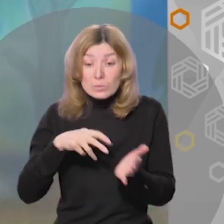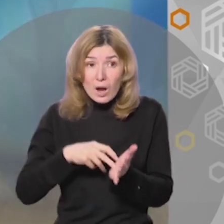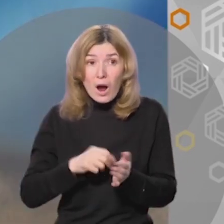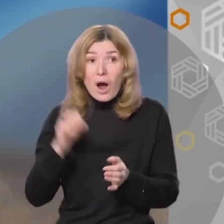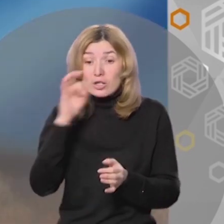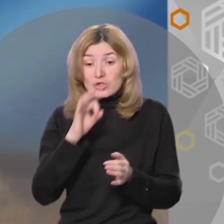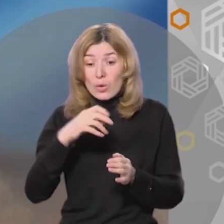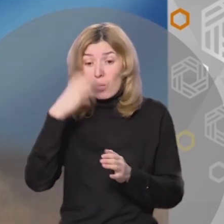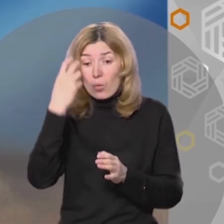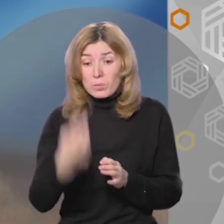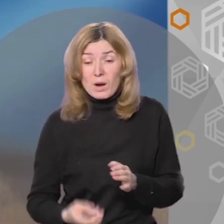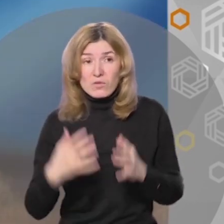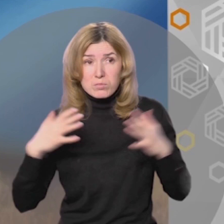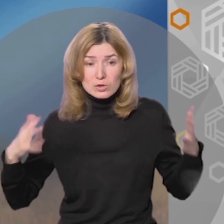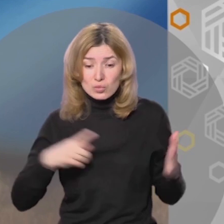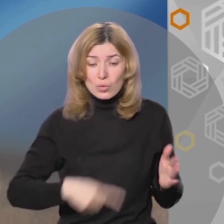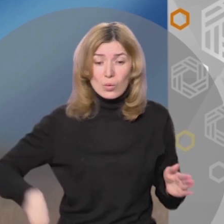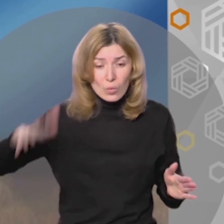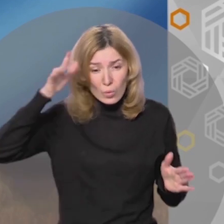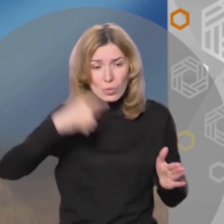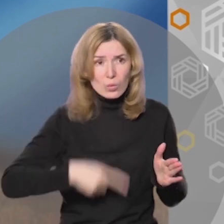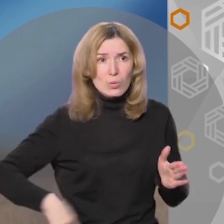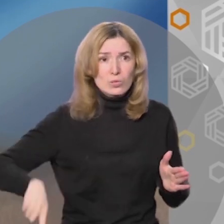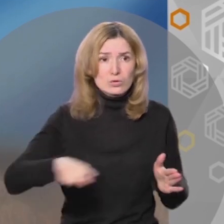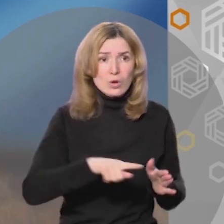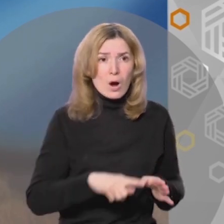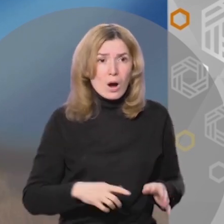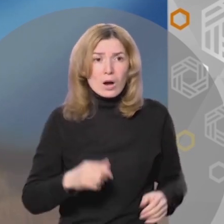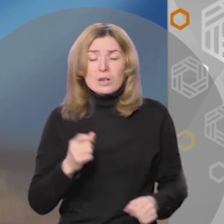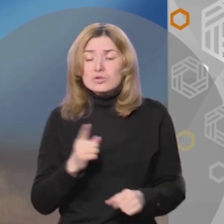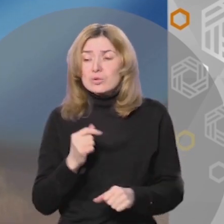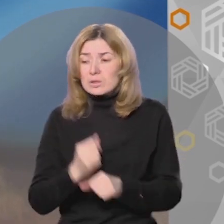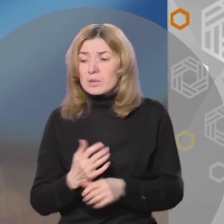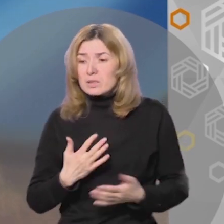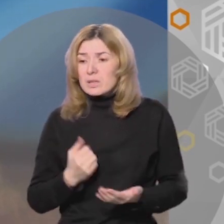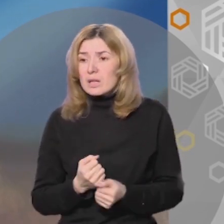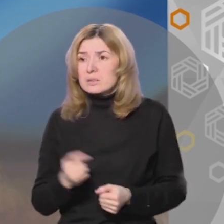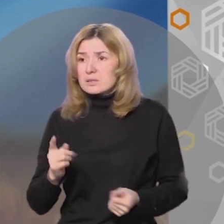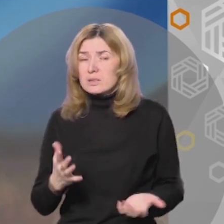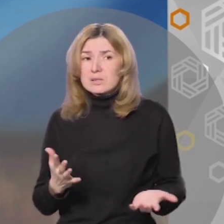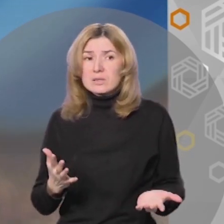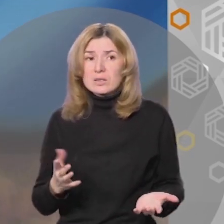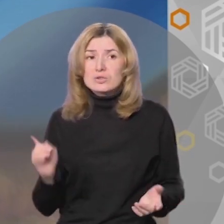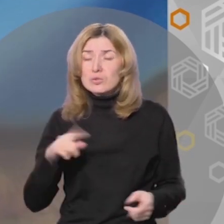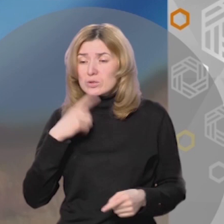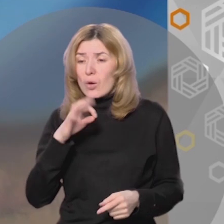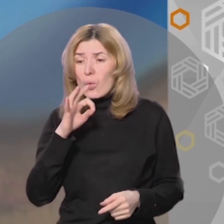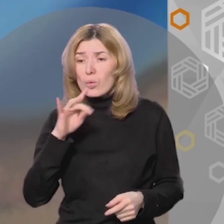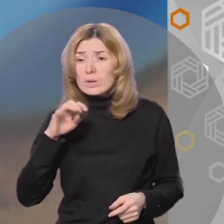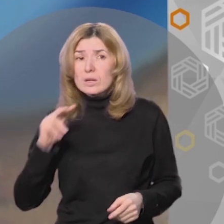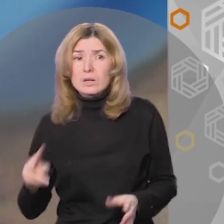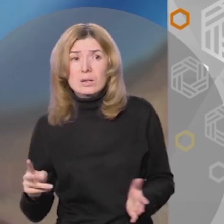а шарик упал в большую лужу. Бульк! Что же теперь скажут гусь-гусич и Бернар? А что скажет